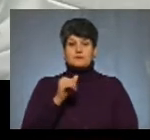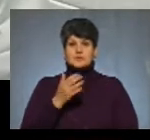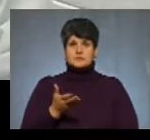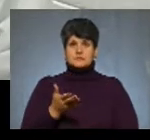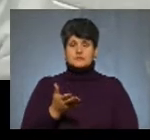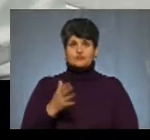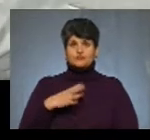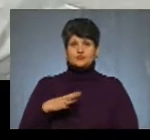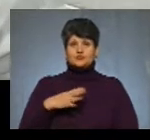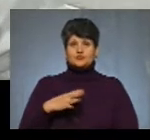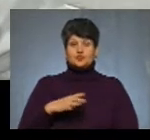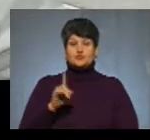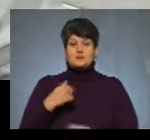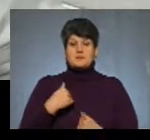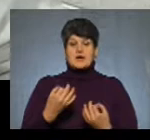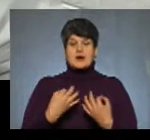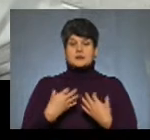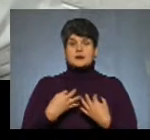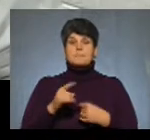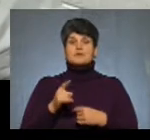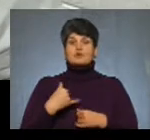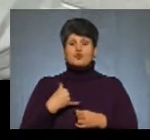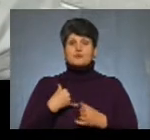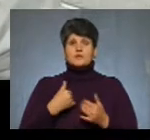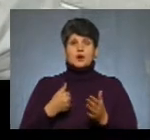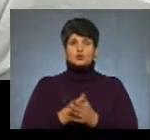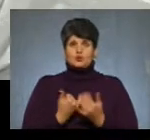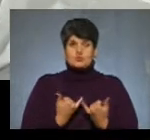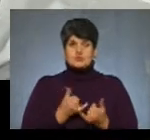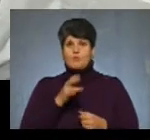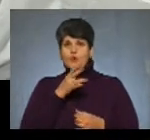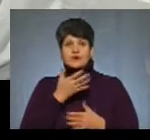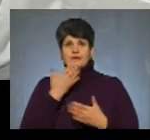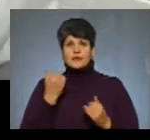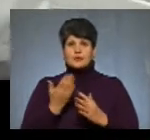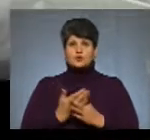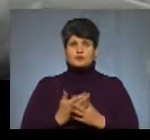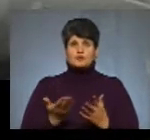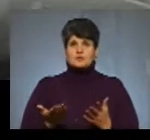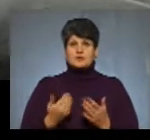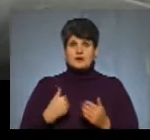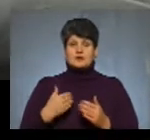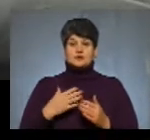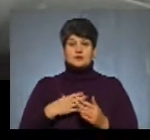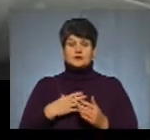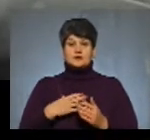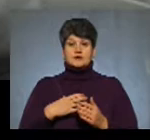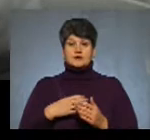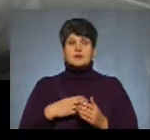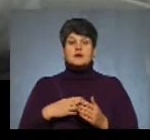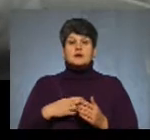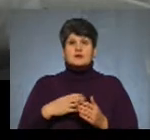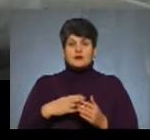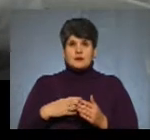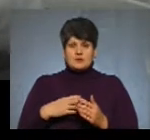жду, щоб мені розказали, чому в мене нет до сих пор субсидії. Я живу в частному домі. Я чекаю, щоб мені розповіли, чому у мене